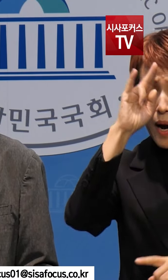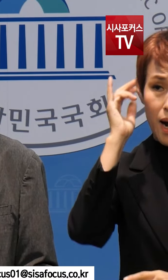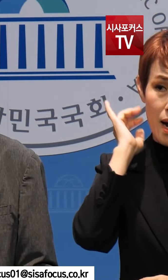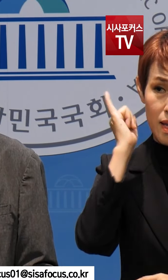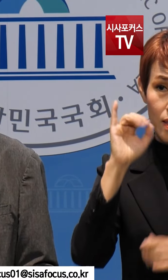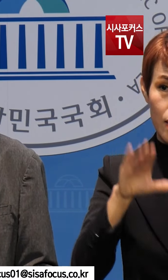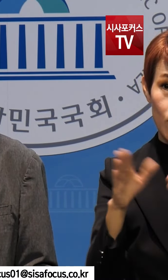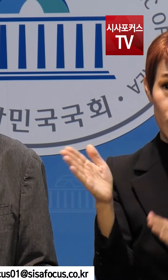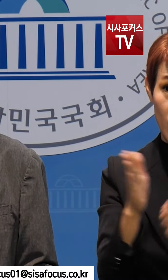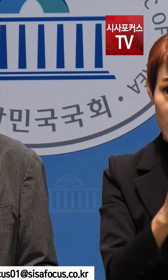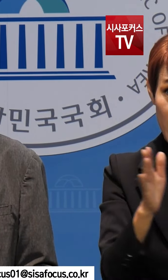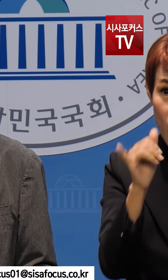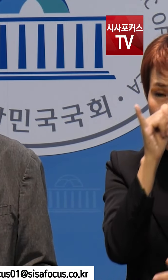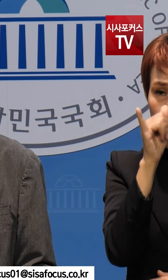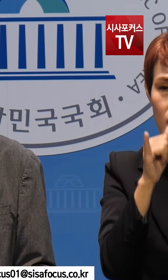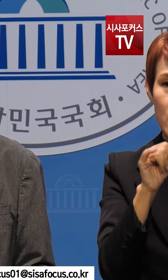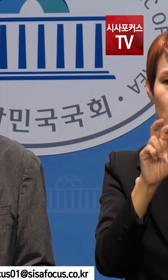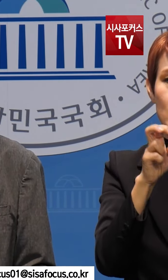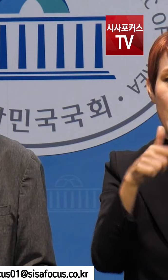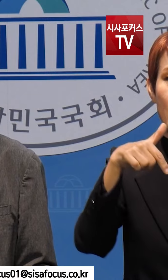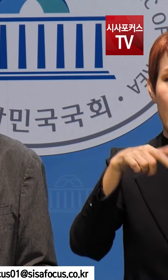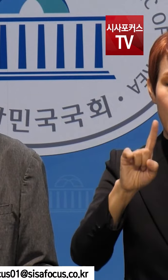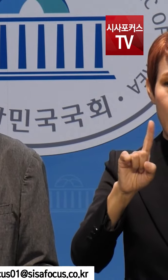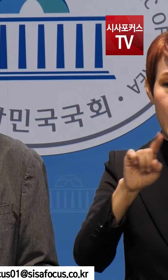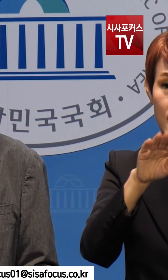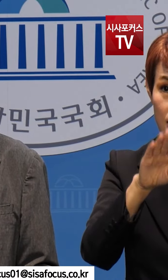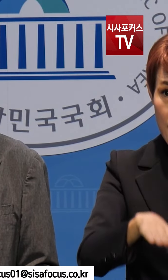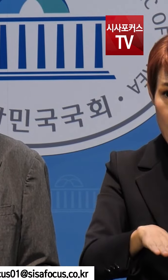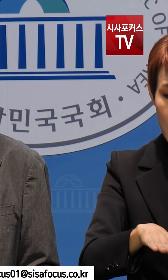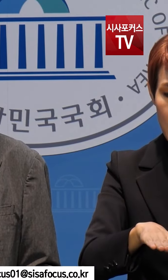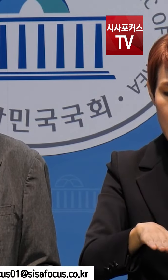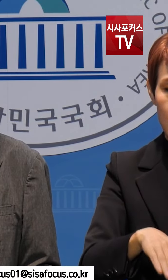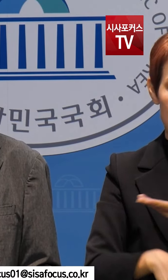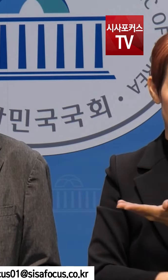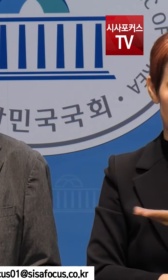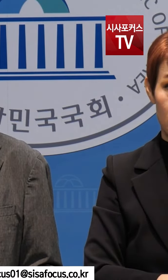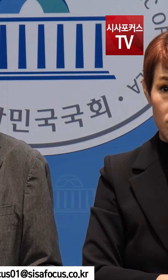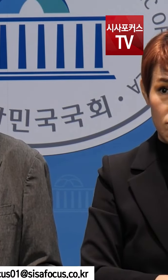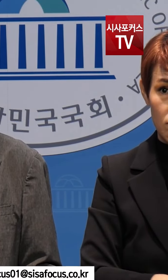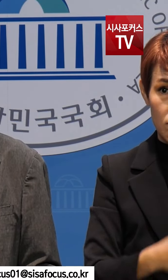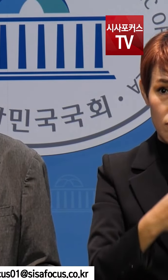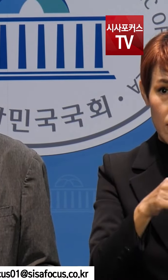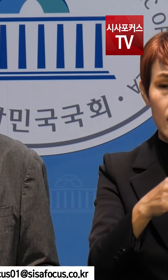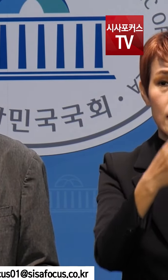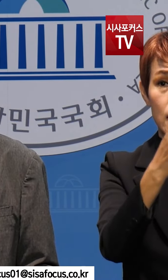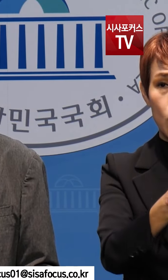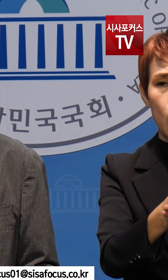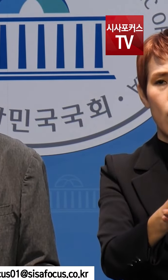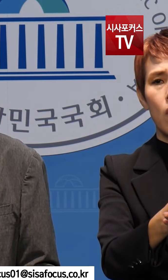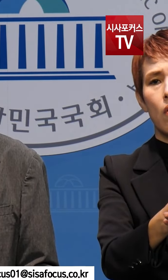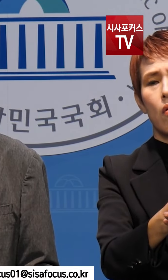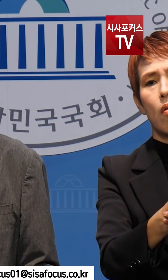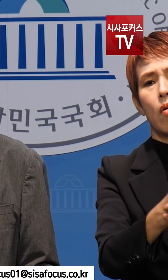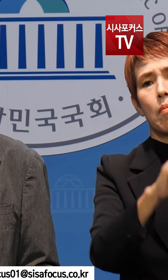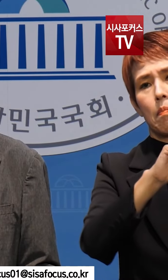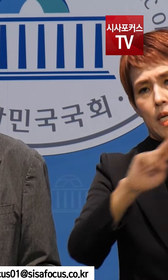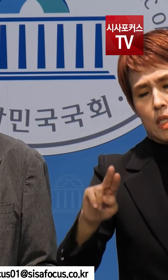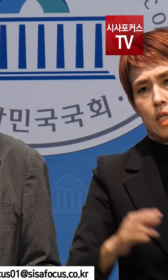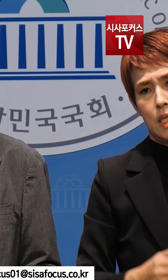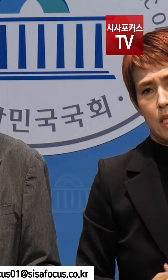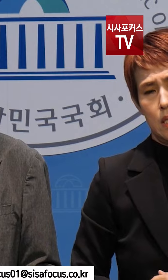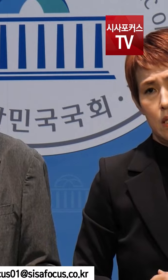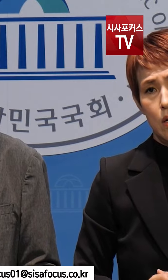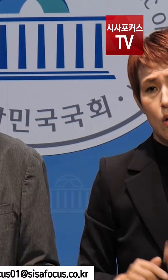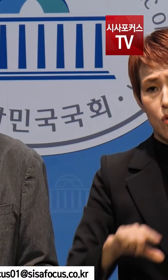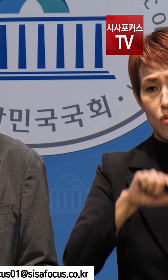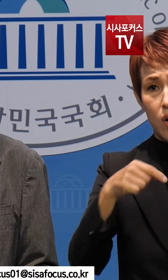시행되던 1메가 이하 소규모 신재생에너지 계통접속 보장 제도가 폐지됩니다 올해 9월